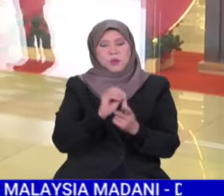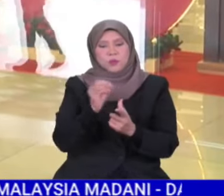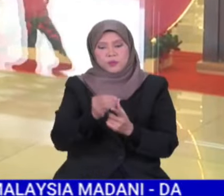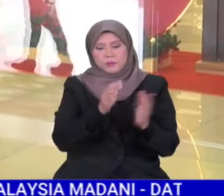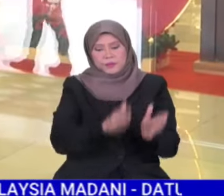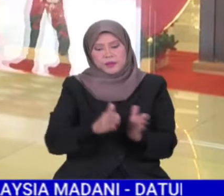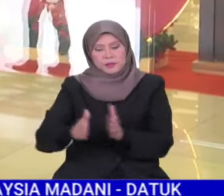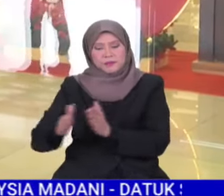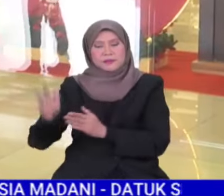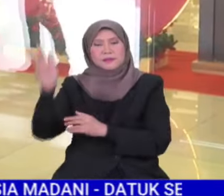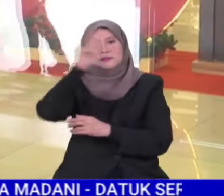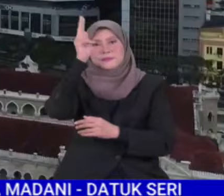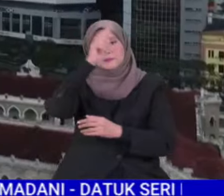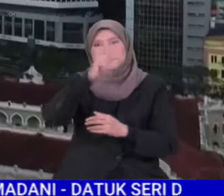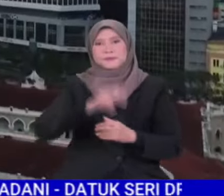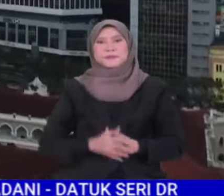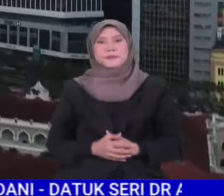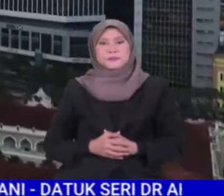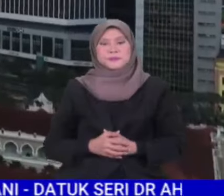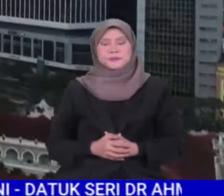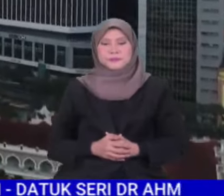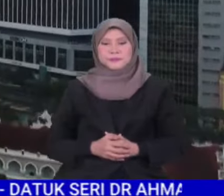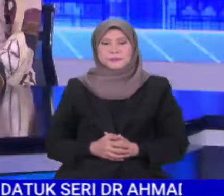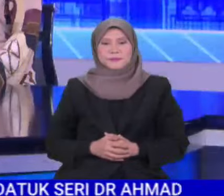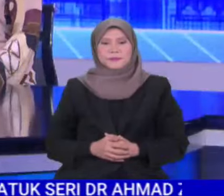perancangan kerajaan kita.